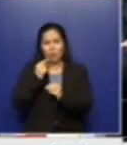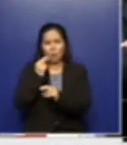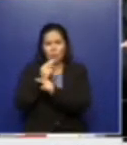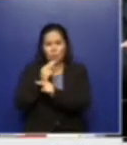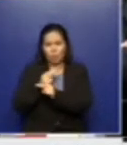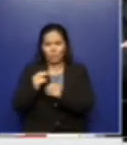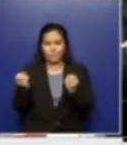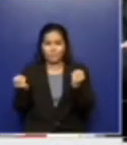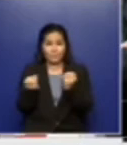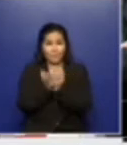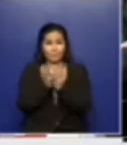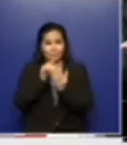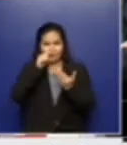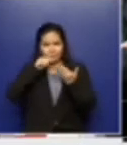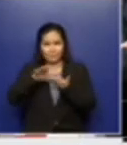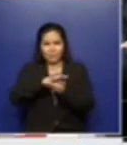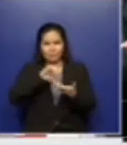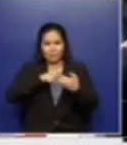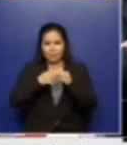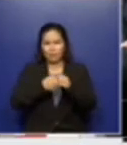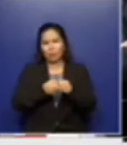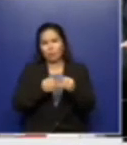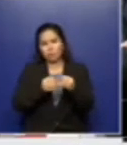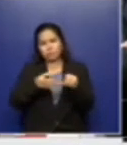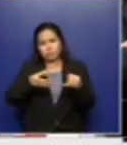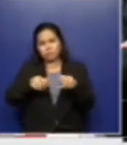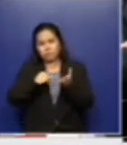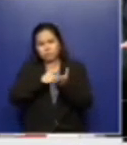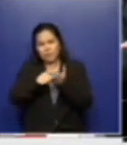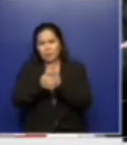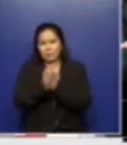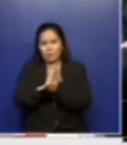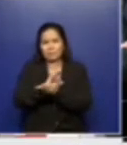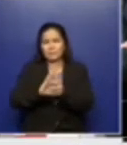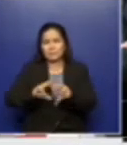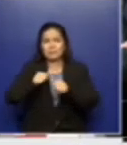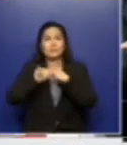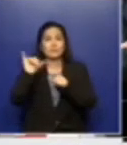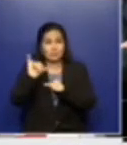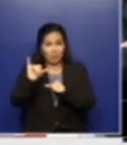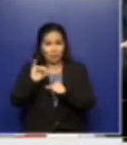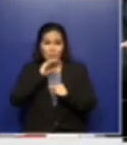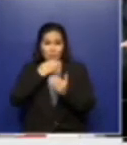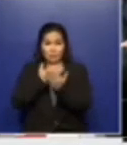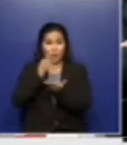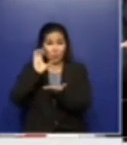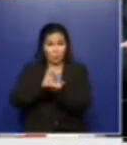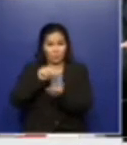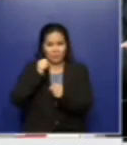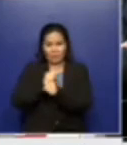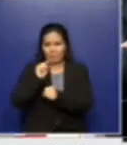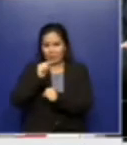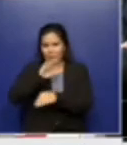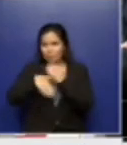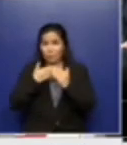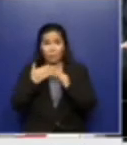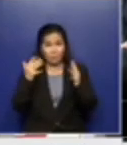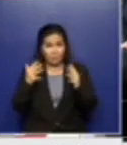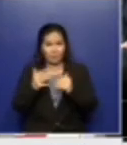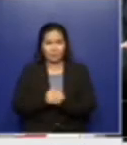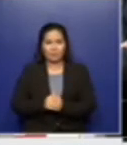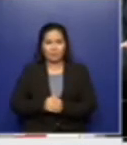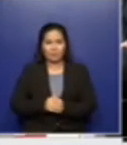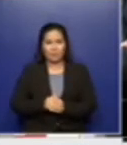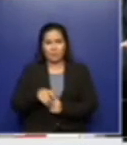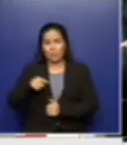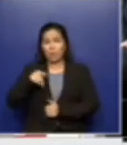ขณะที่ปัญหาของประเทศยังไม่ได้รับการแก้ไขดังนั้นถ้าไม่รื้องบนี้ทำใหม่ทั้งหมดนะคะร่างพระราชบัญญัติงบประมาณ